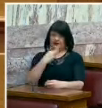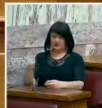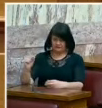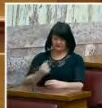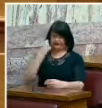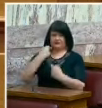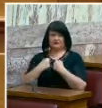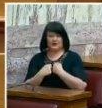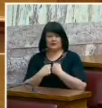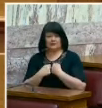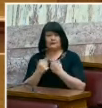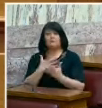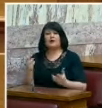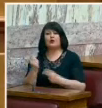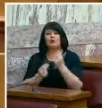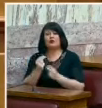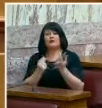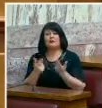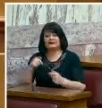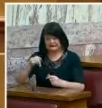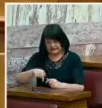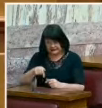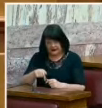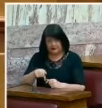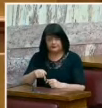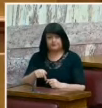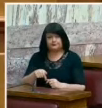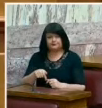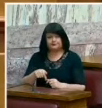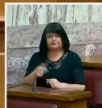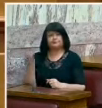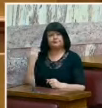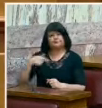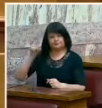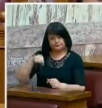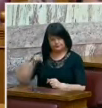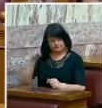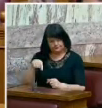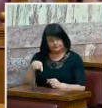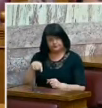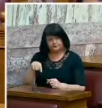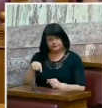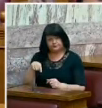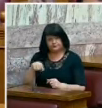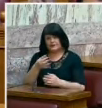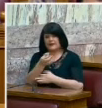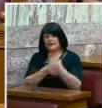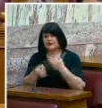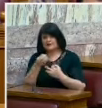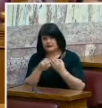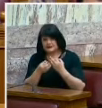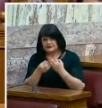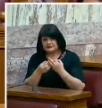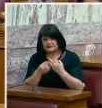Τσίπρα, είναι ότι εσείς σήμερα και τις προηγούμενες μέρες δεν είπατε, δεν δώσατε